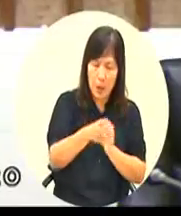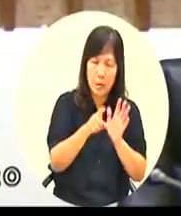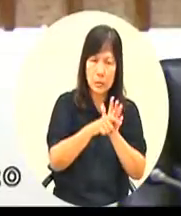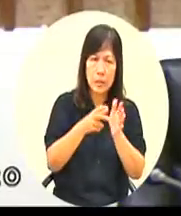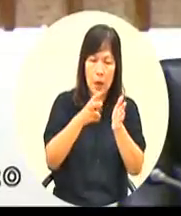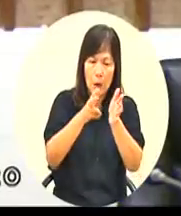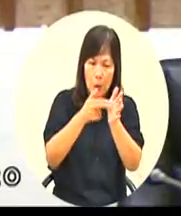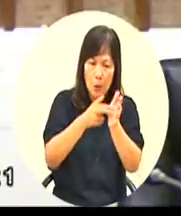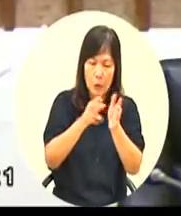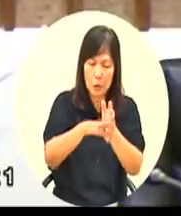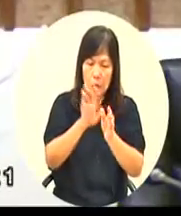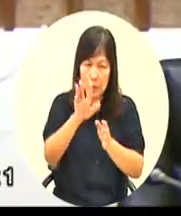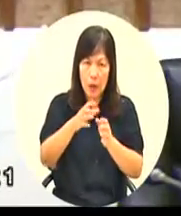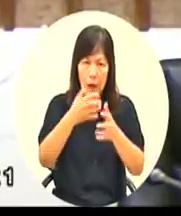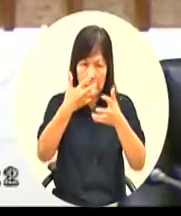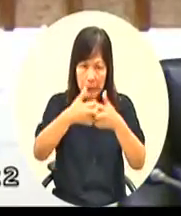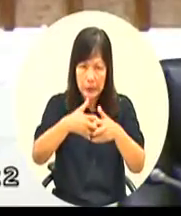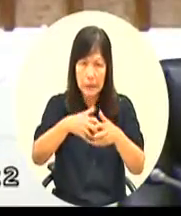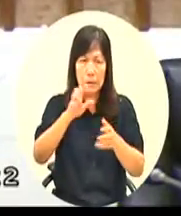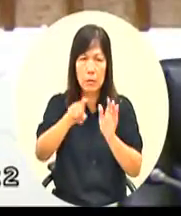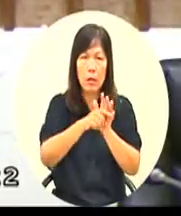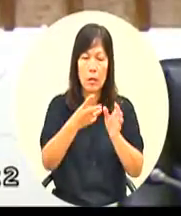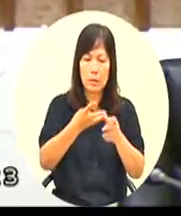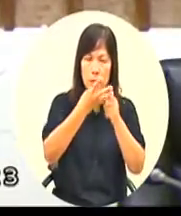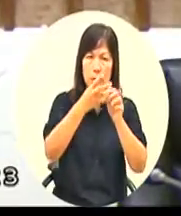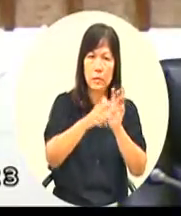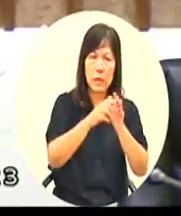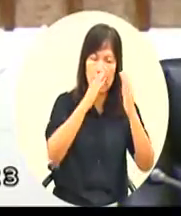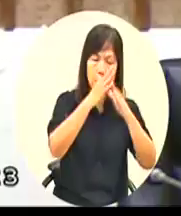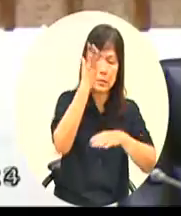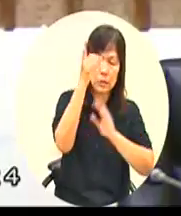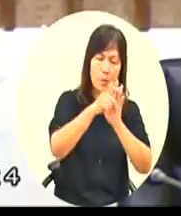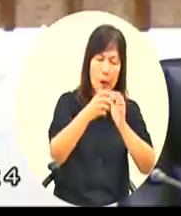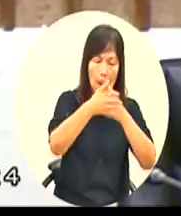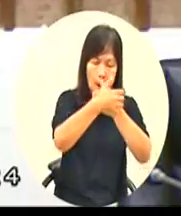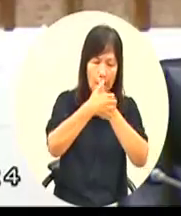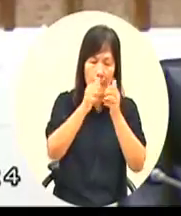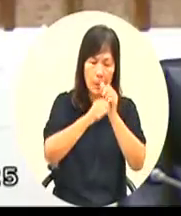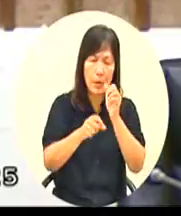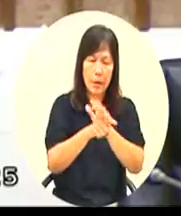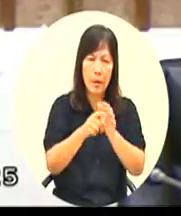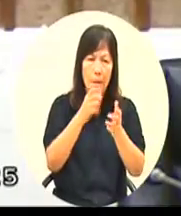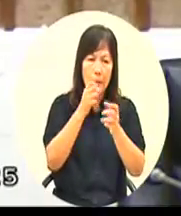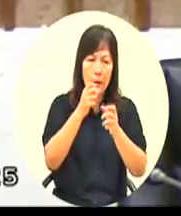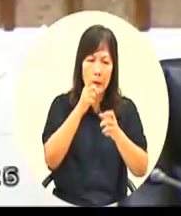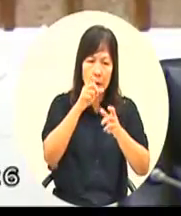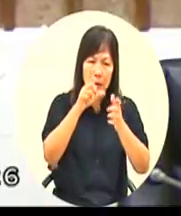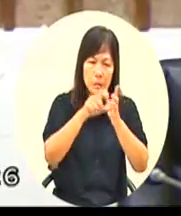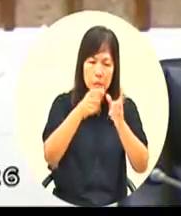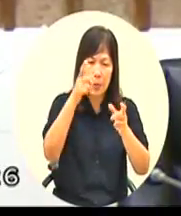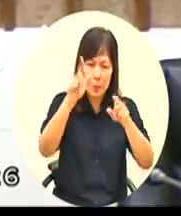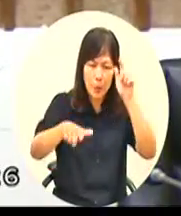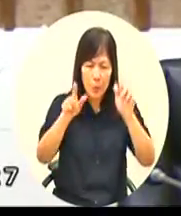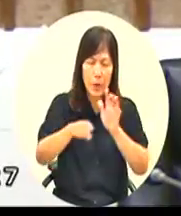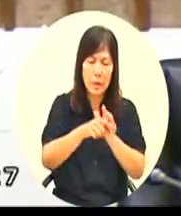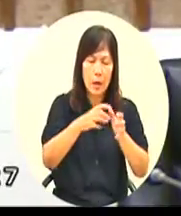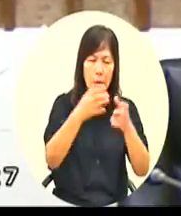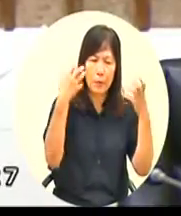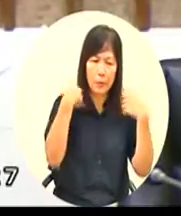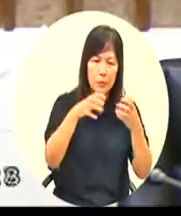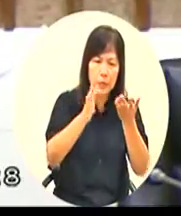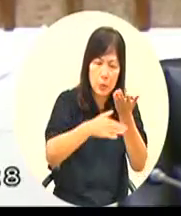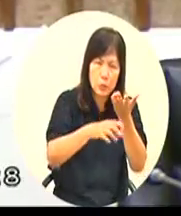供应商的机制，第四个是结合市府卫生局消保官不定期跟团膳的厂商跟食